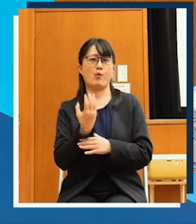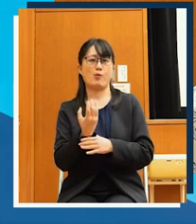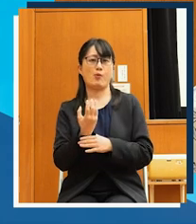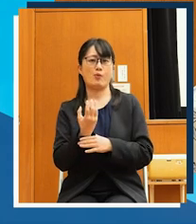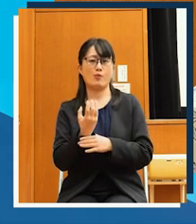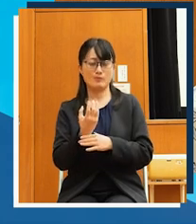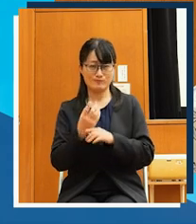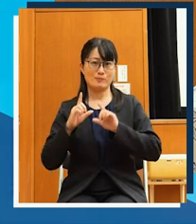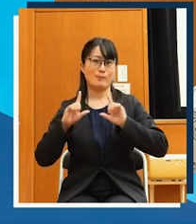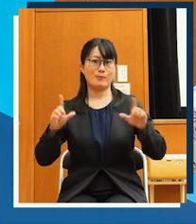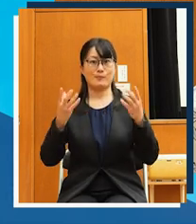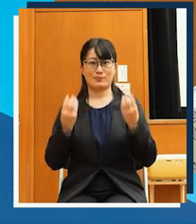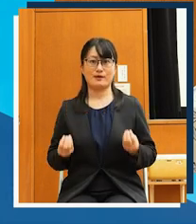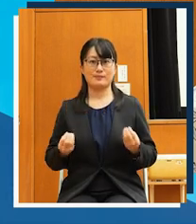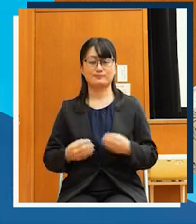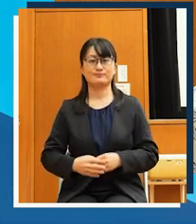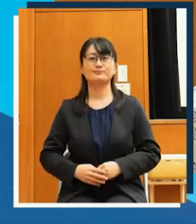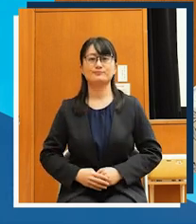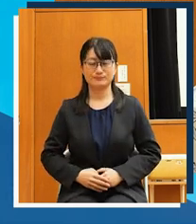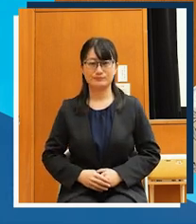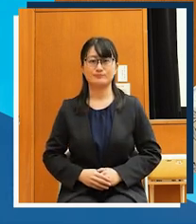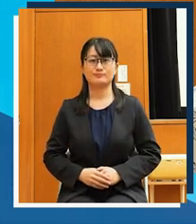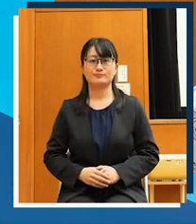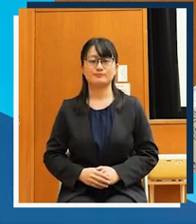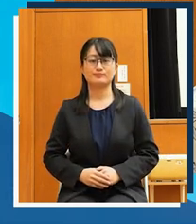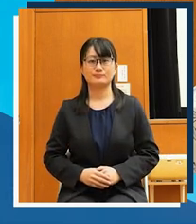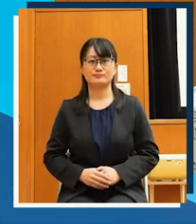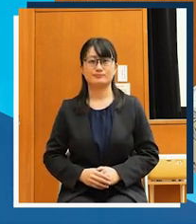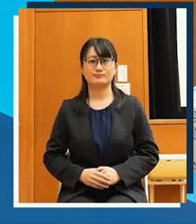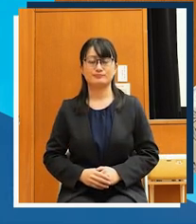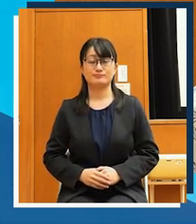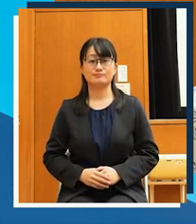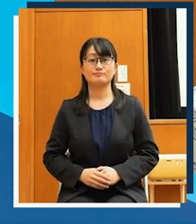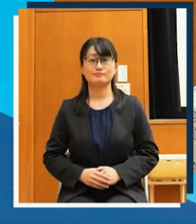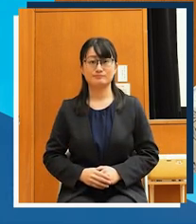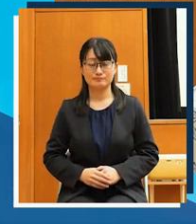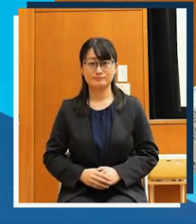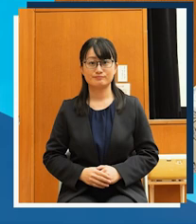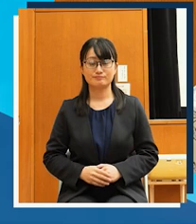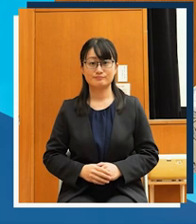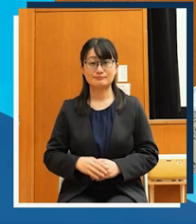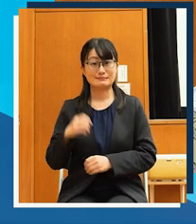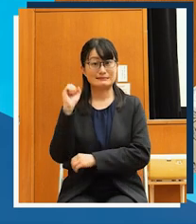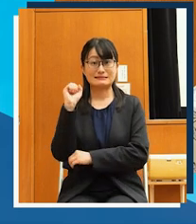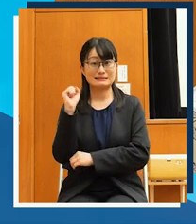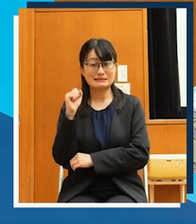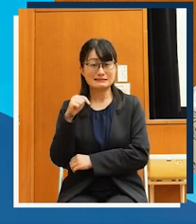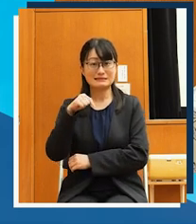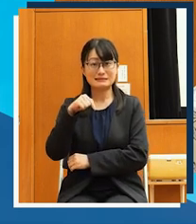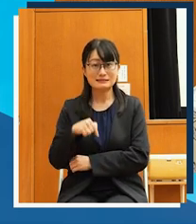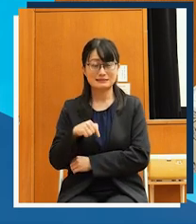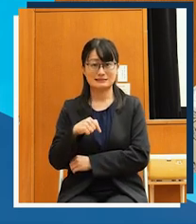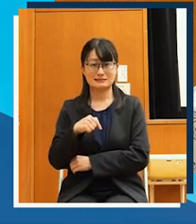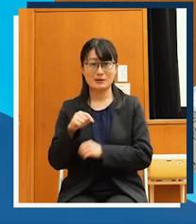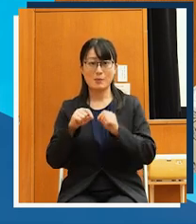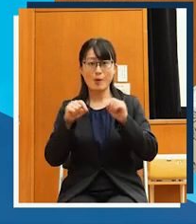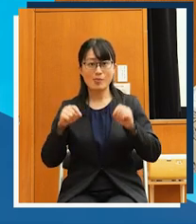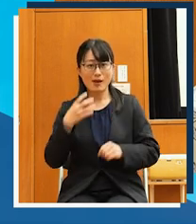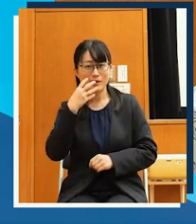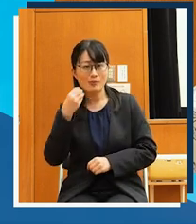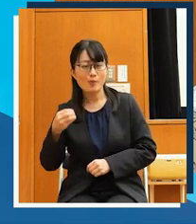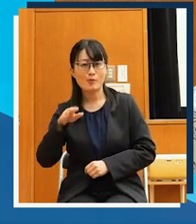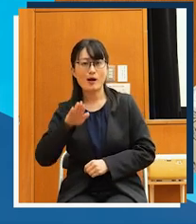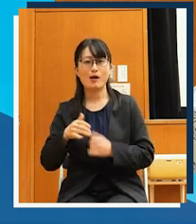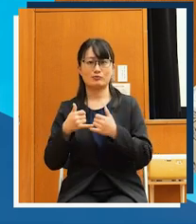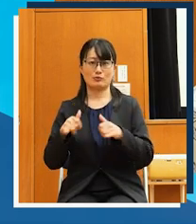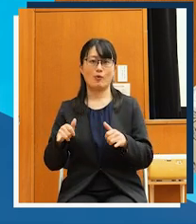の昨日のですねコメントに発表されておられますええ記事の問題について関心を寄せておられる方あるいは今日は